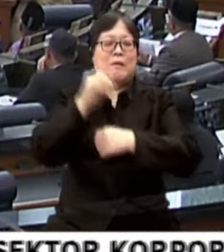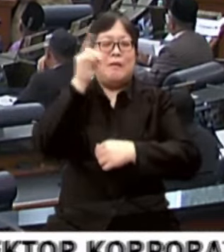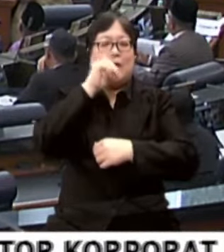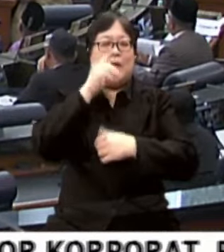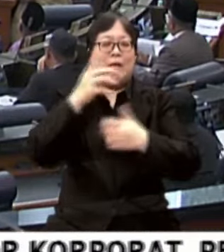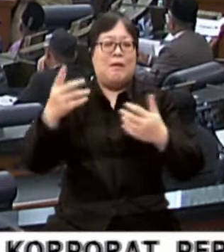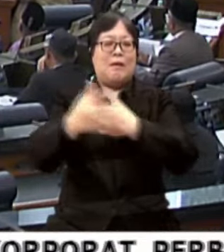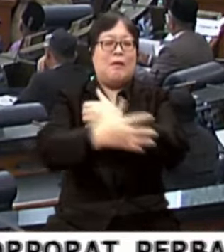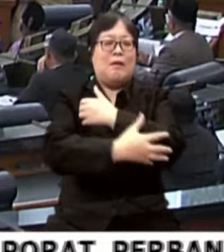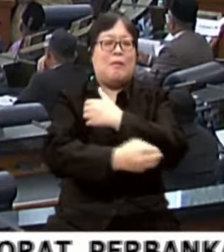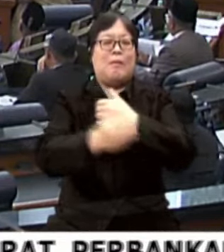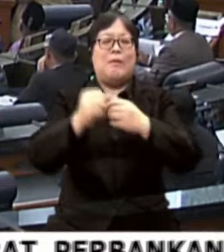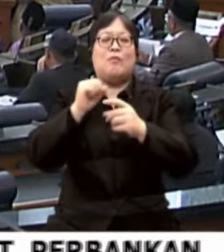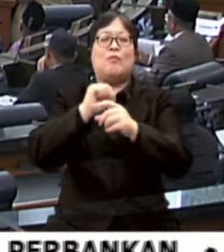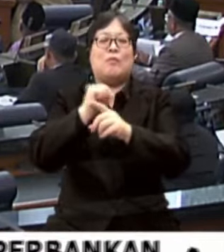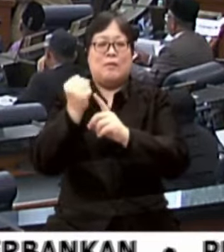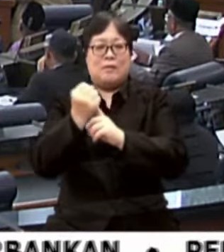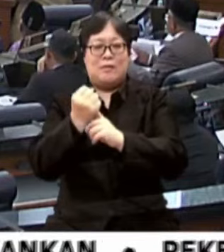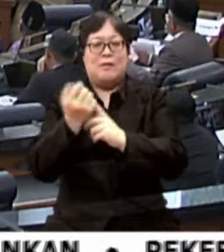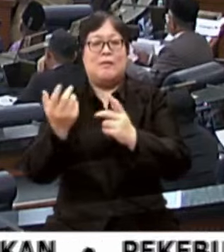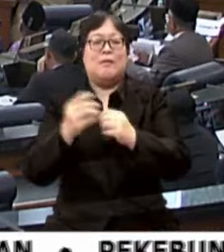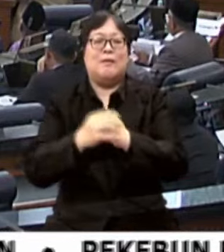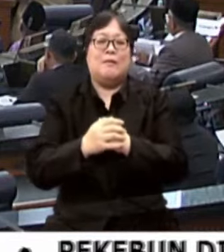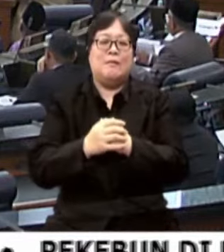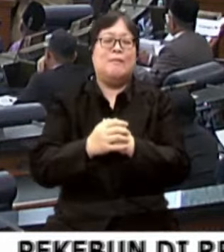yaitu kemiskinan situasi atau